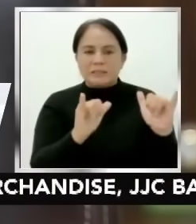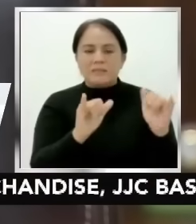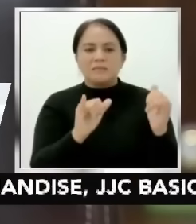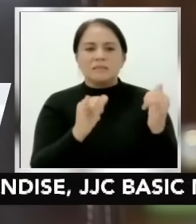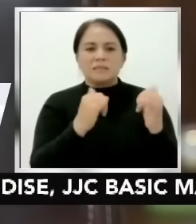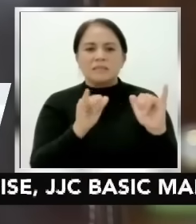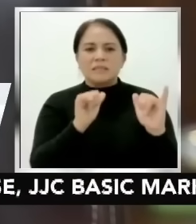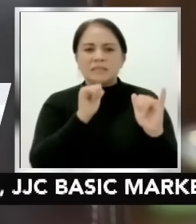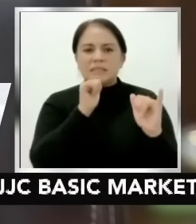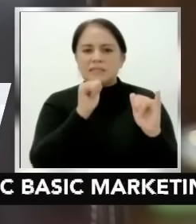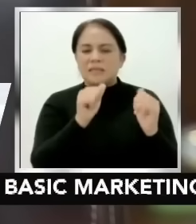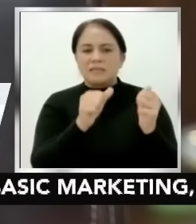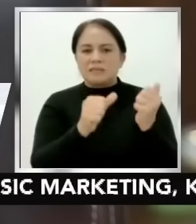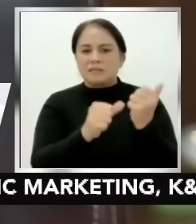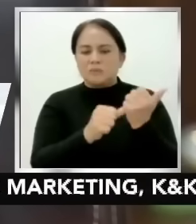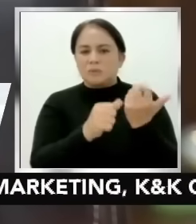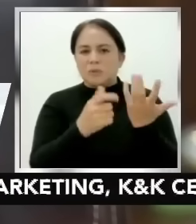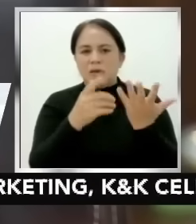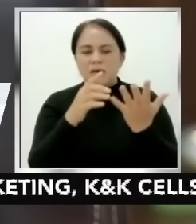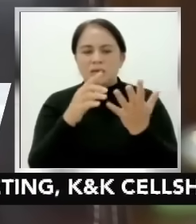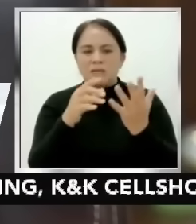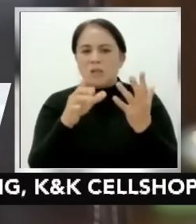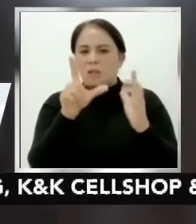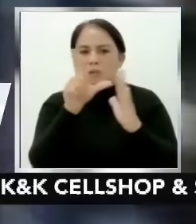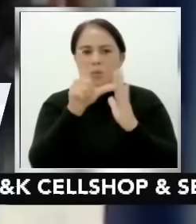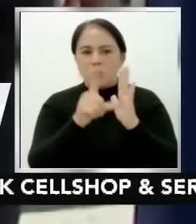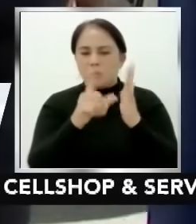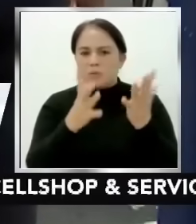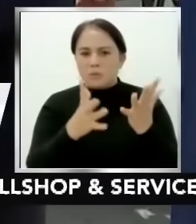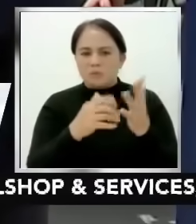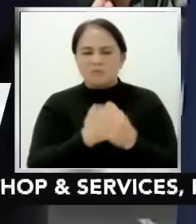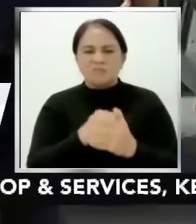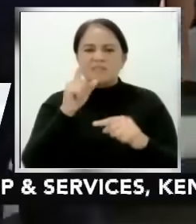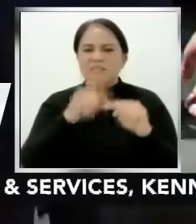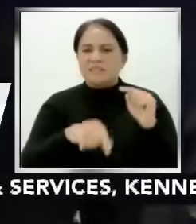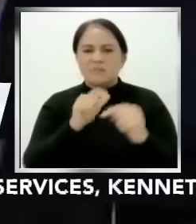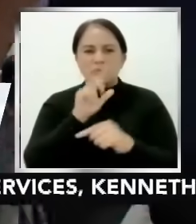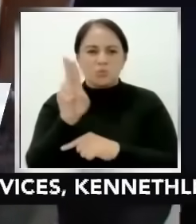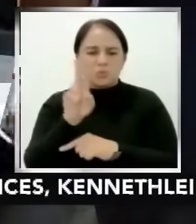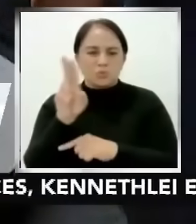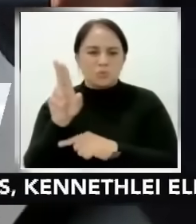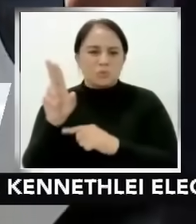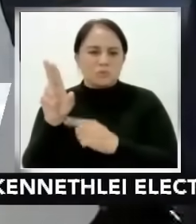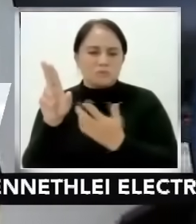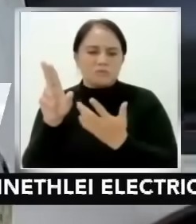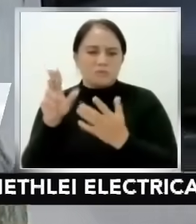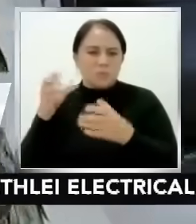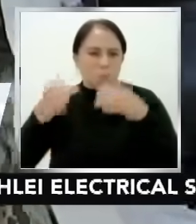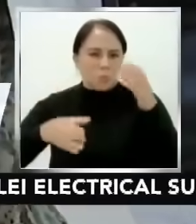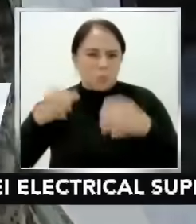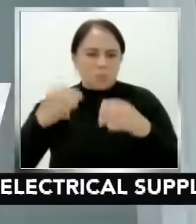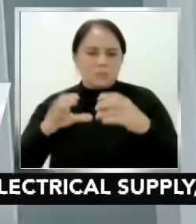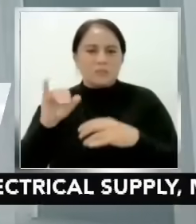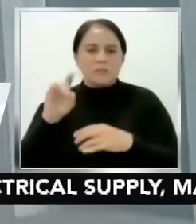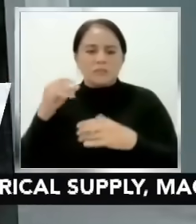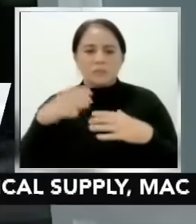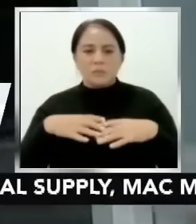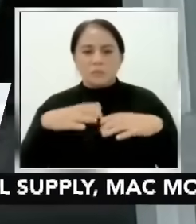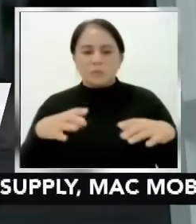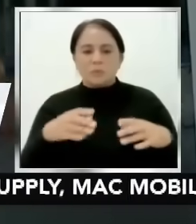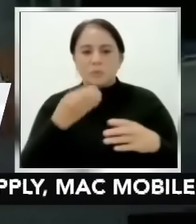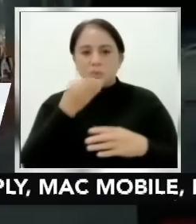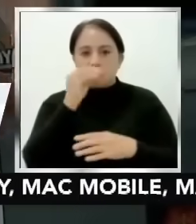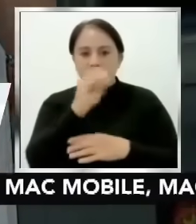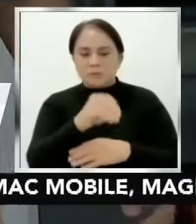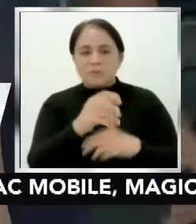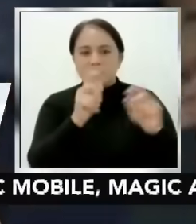assisted by a lawyer. So hindi rin namin magagamit sa korte. Hinihintay na lang daw ng CIDG ang commitment order para mailipat ang